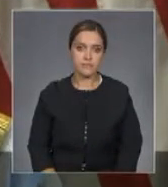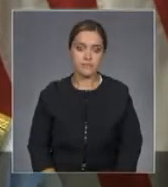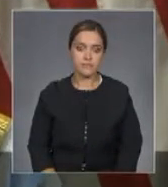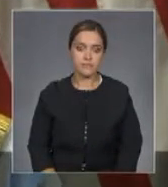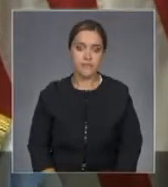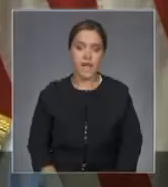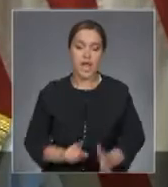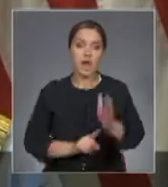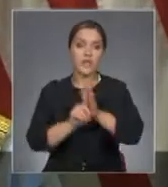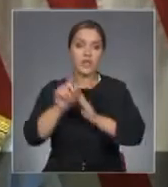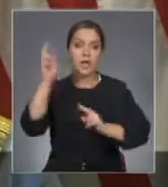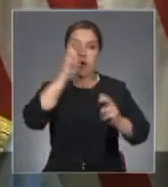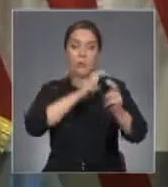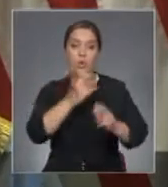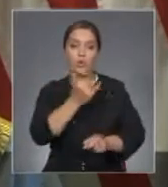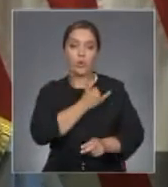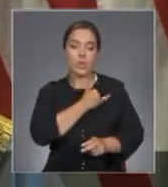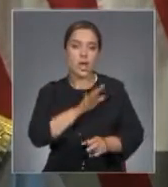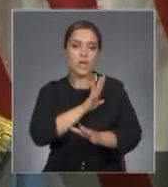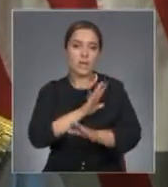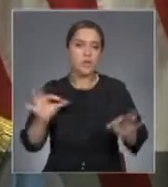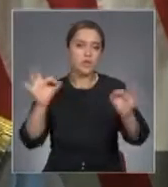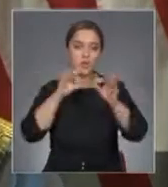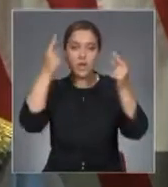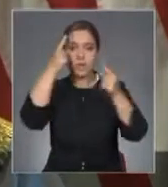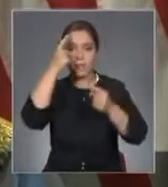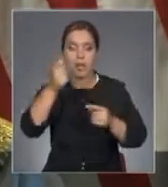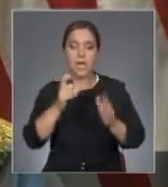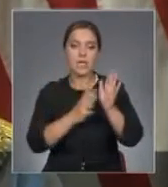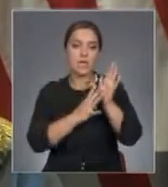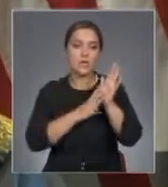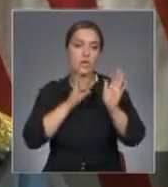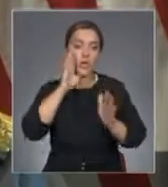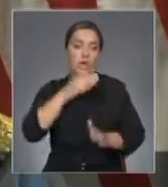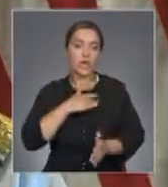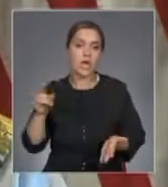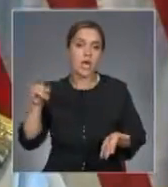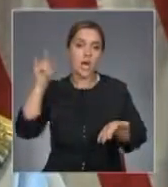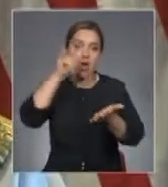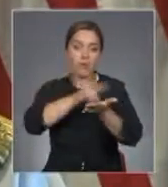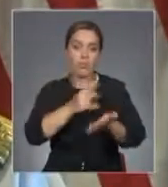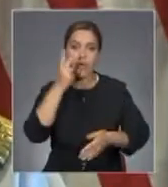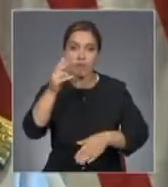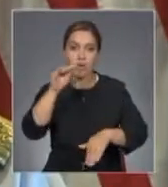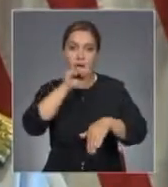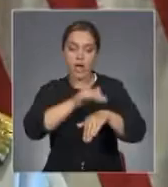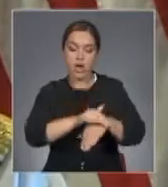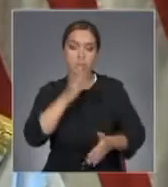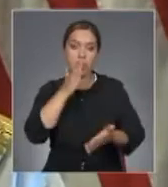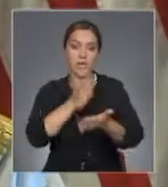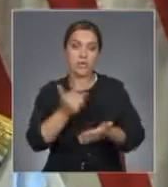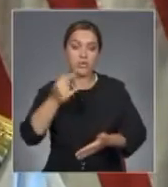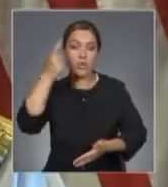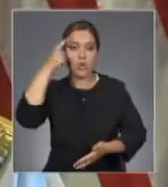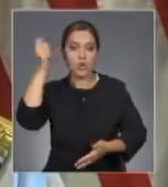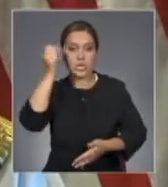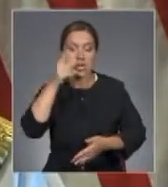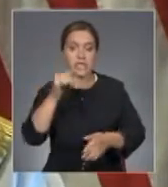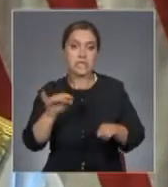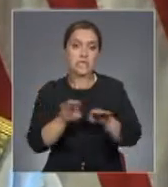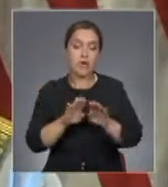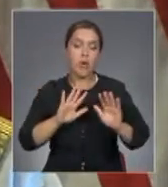В начале поисков у нас не было никакой информации, но около 9 утра наш самолет засек танкер. Теперь нужно изучить и сравнить